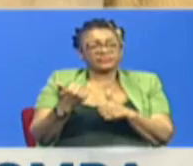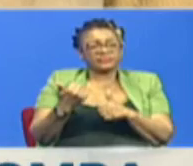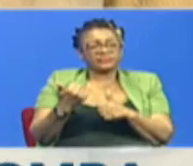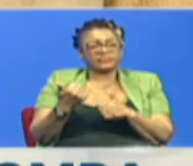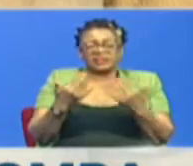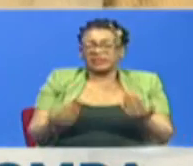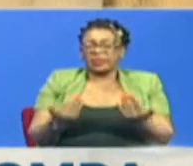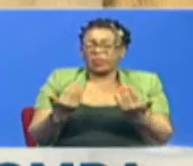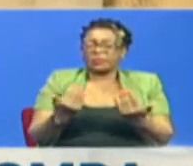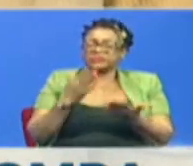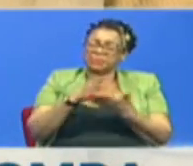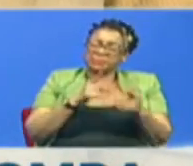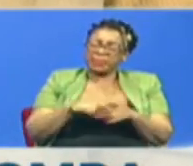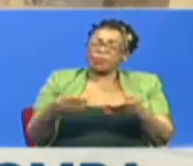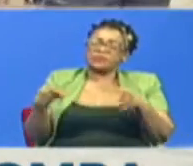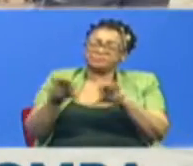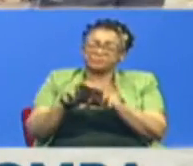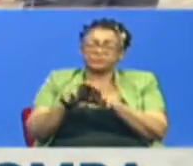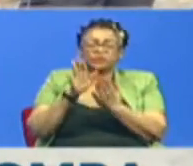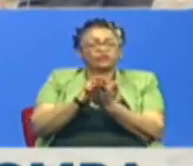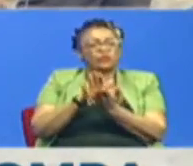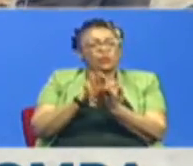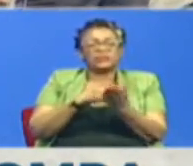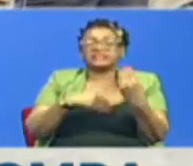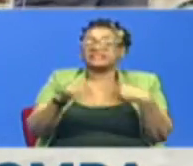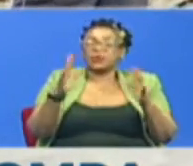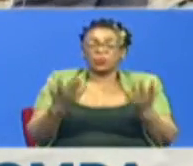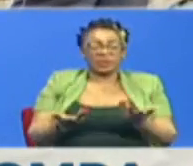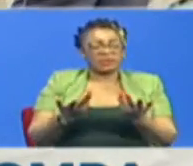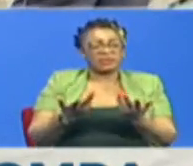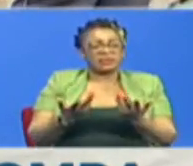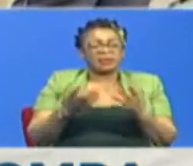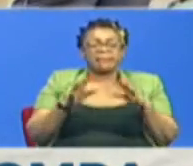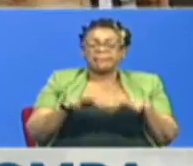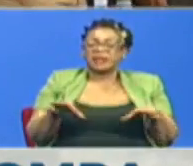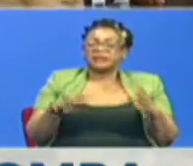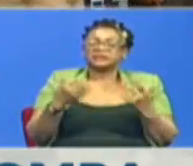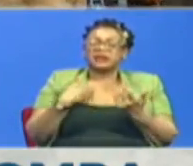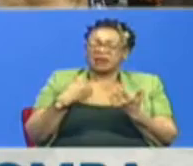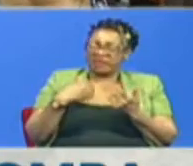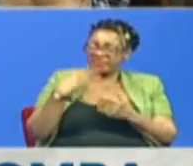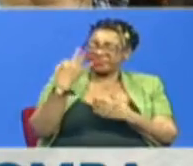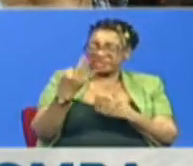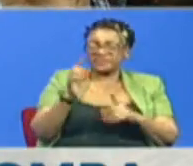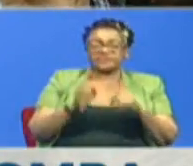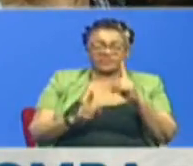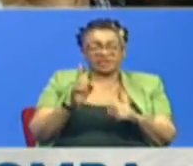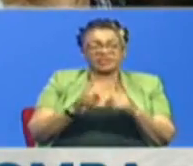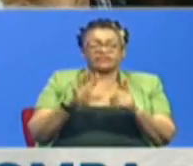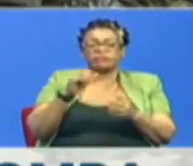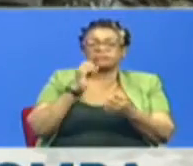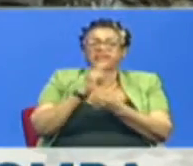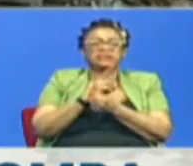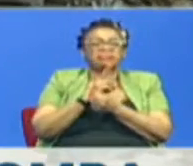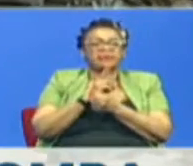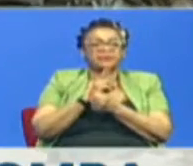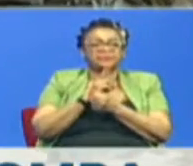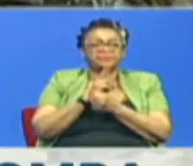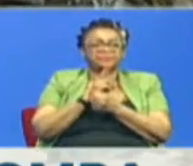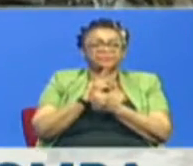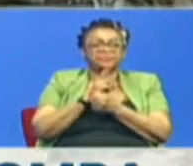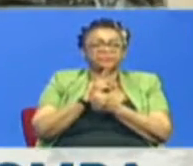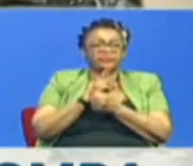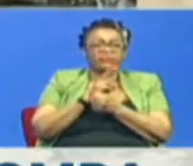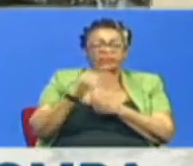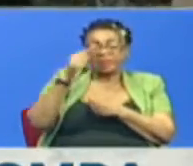store. This market has experienced three fire incidents since December 2019. The cause